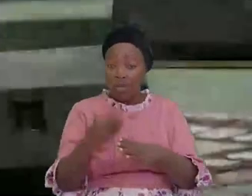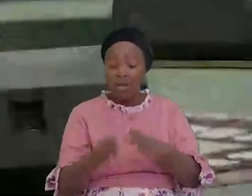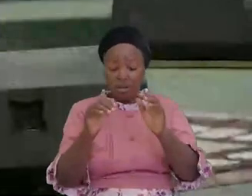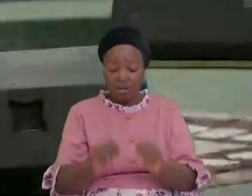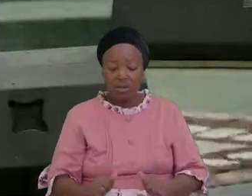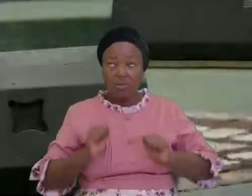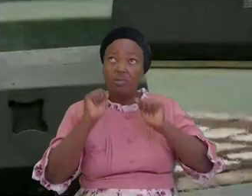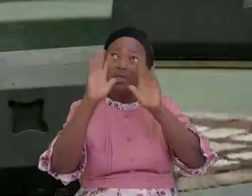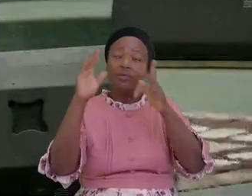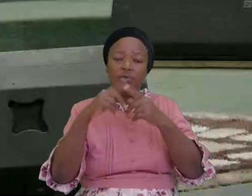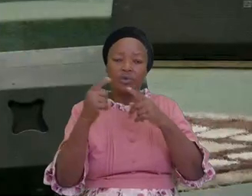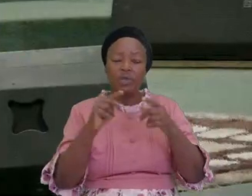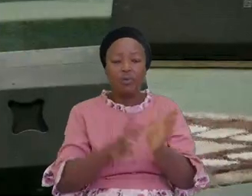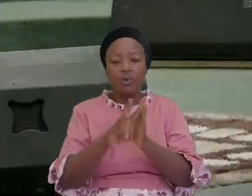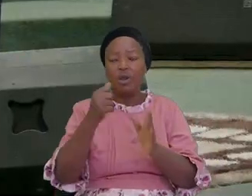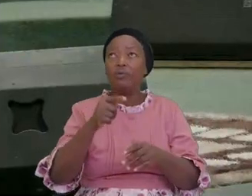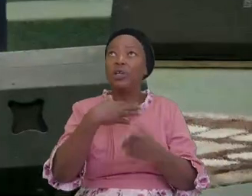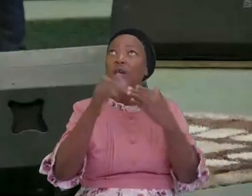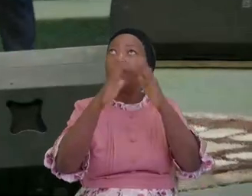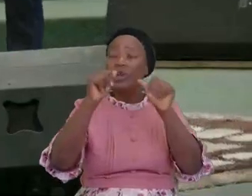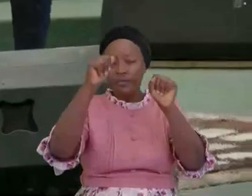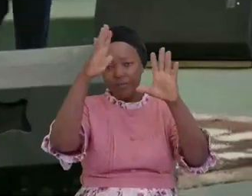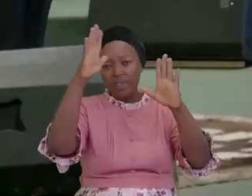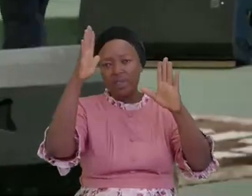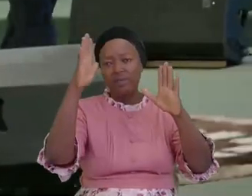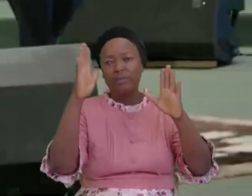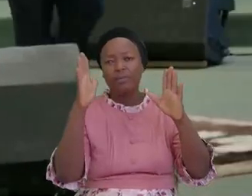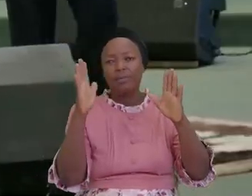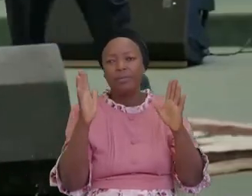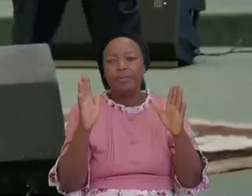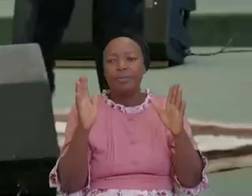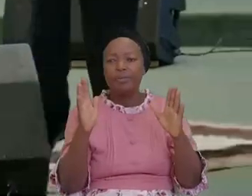complètement, totalement soumise à la volonté du Père Céleste.